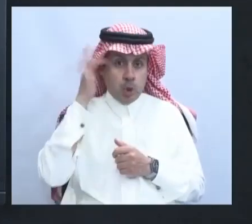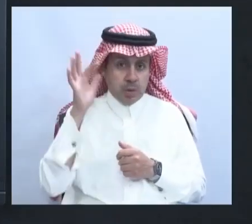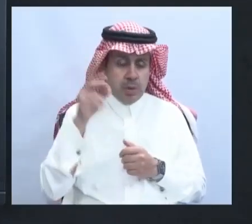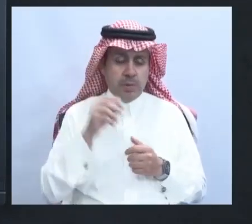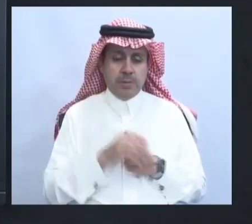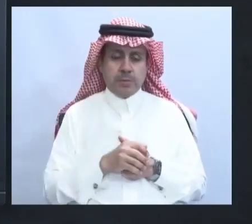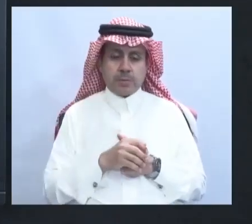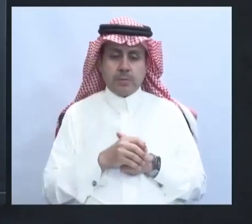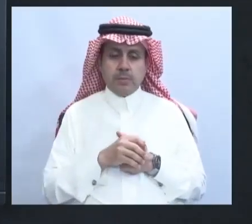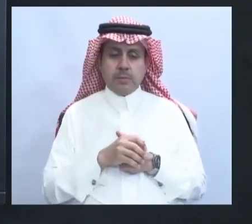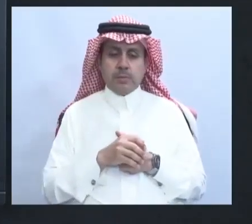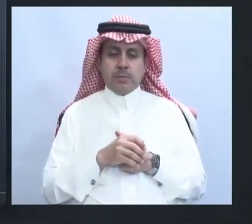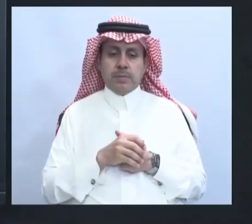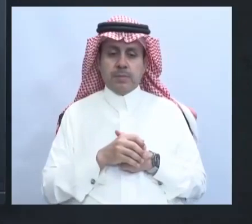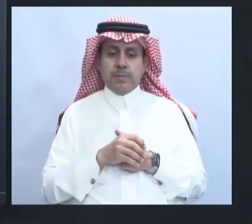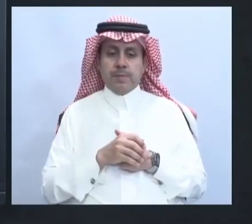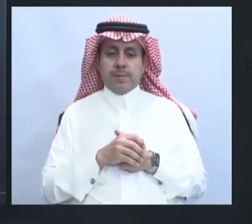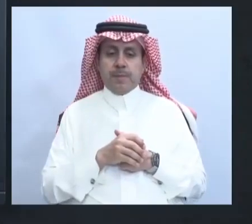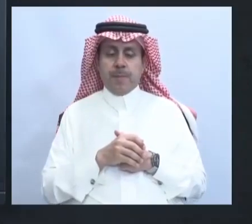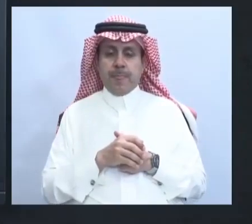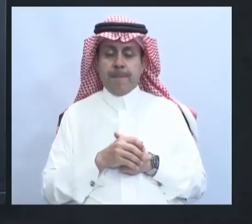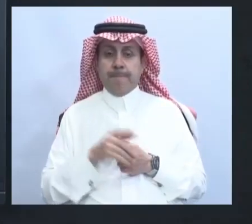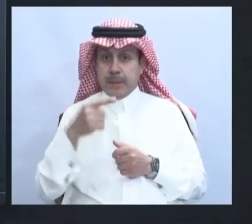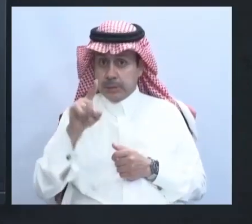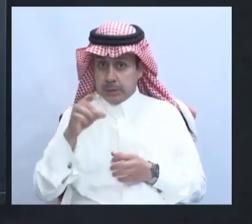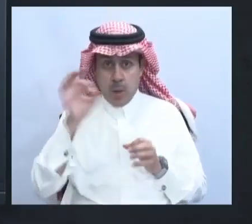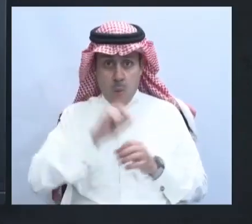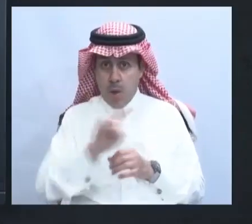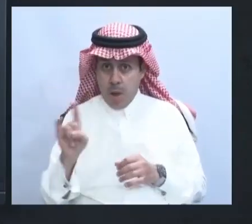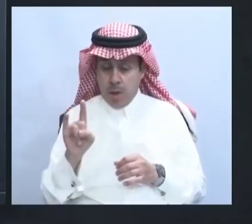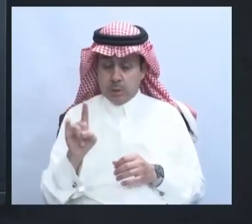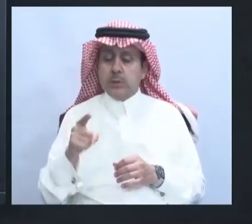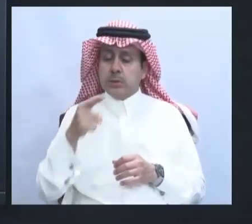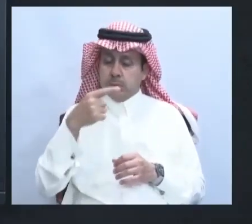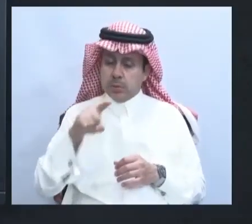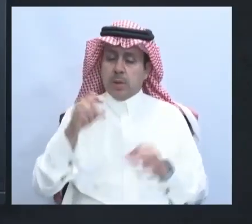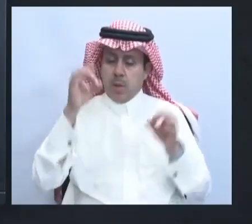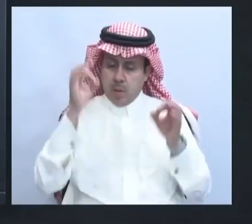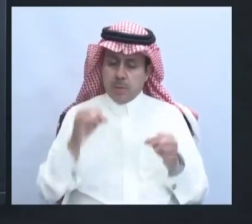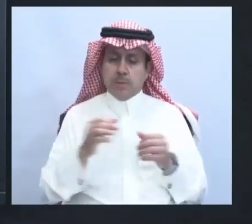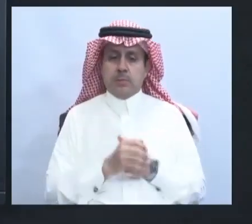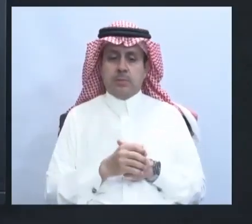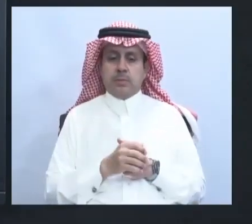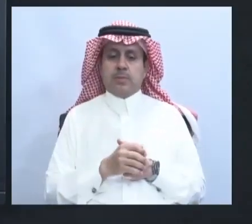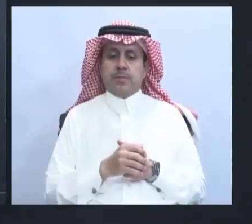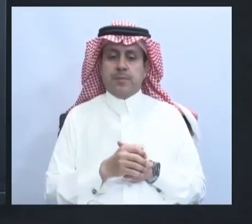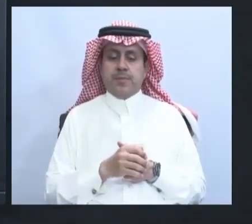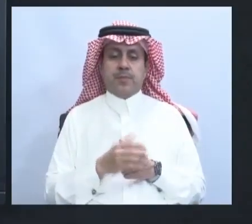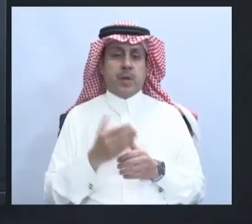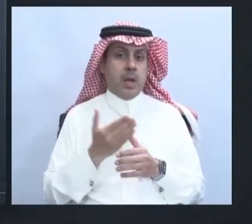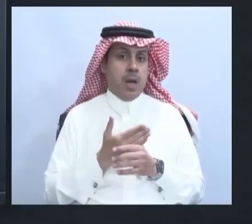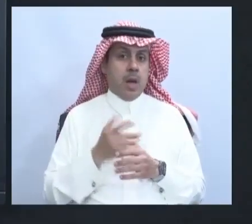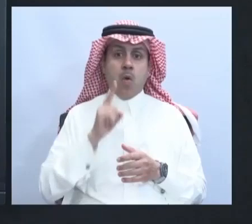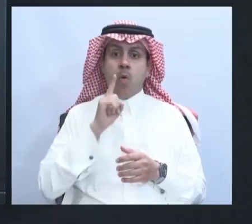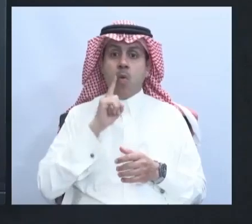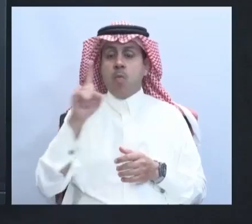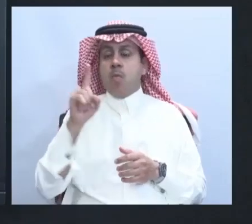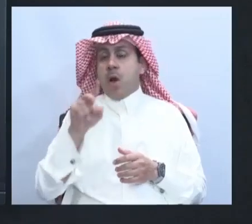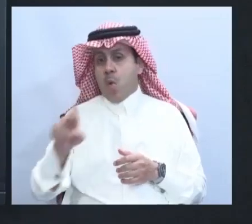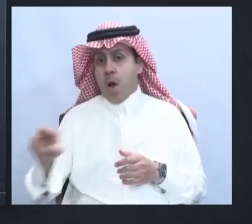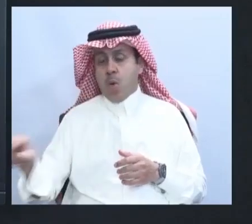ارضعته وبناتها يثبت او لا يثبت نعم احسنتم يثبت لانها امه